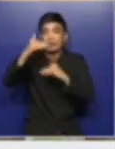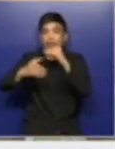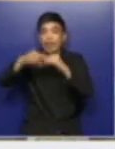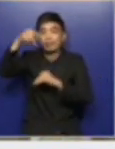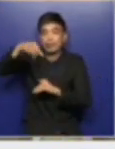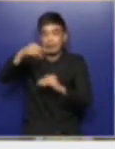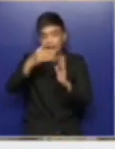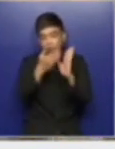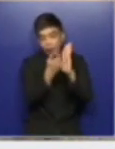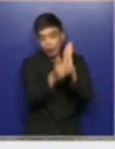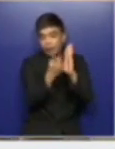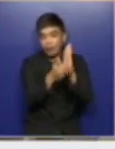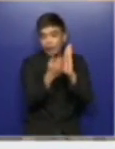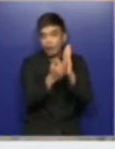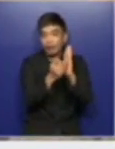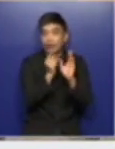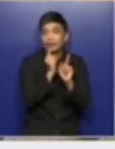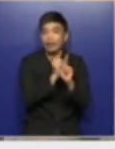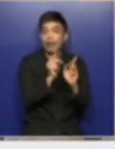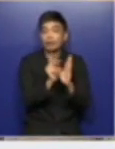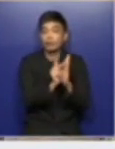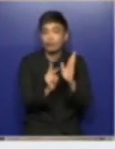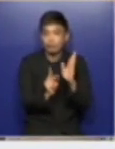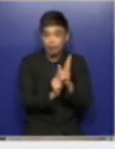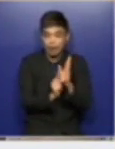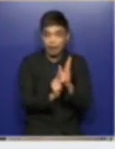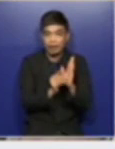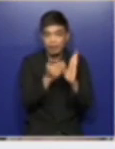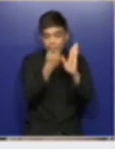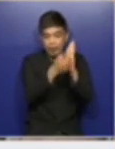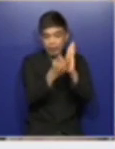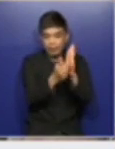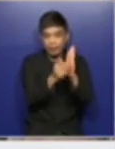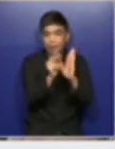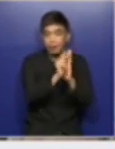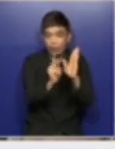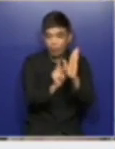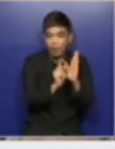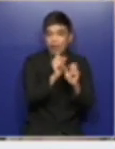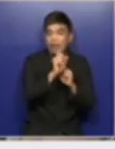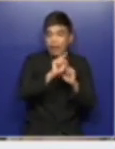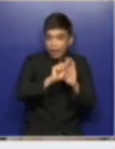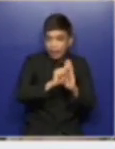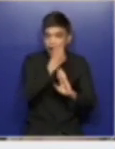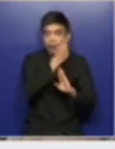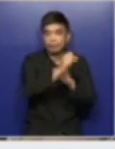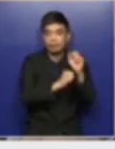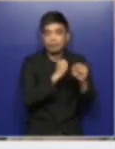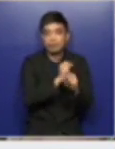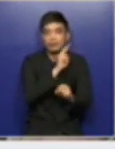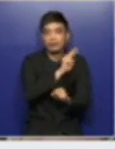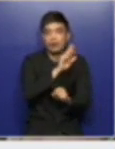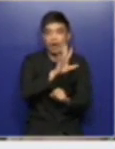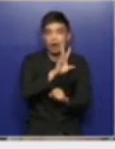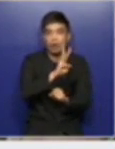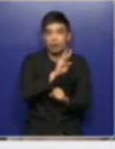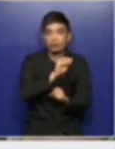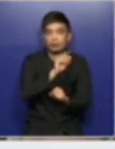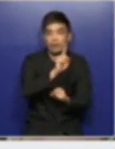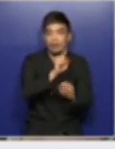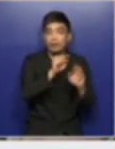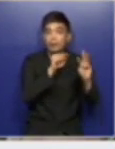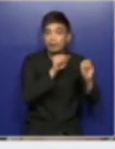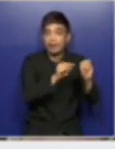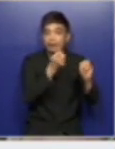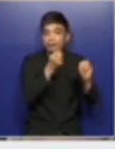ติว่าด้วยเขตพัฒนาพิเศษภาคตะวันออกมีกฎหมายออกมาเมื่อปี2561นะครับในมาตรา15